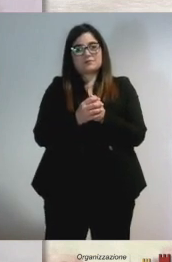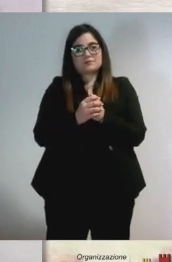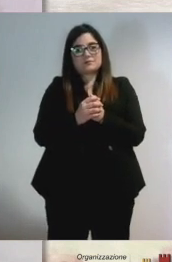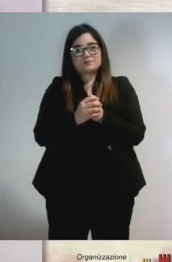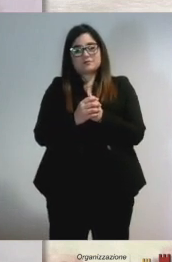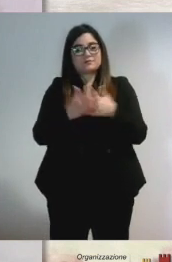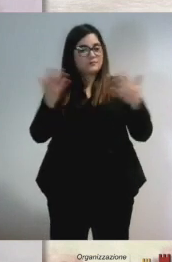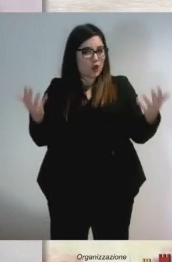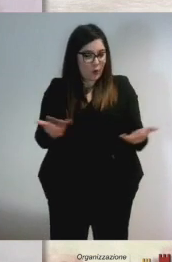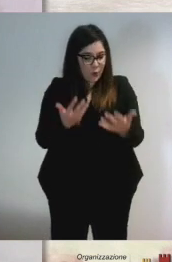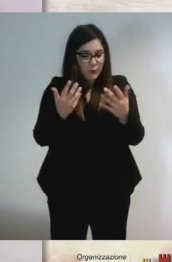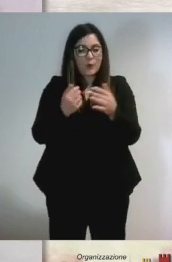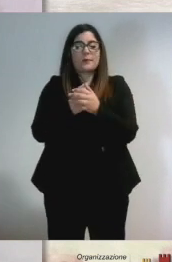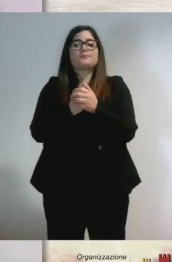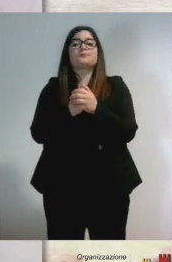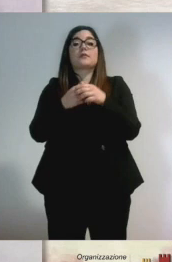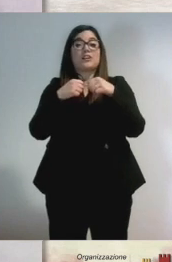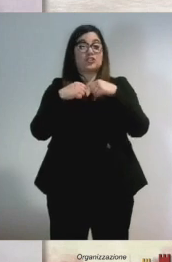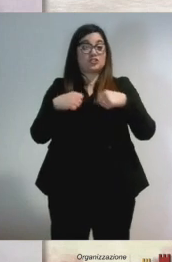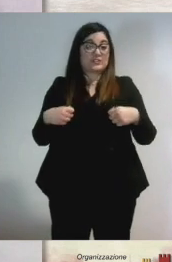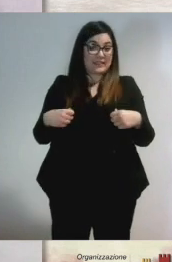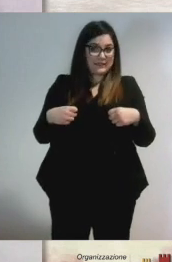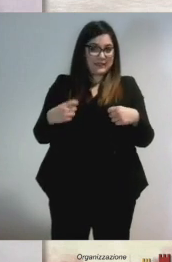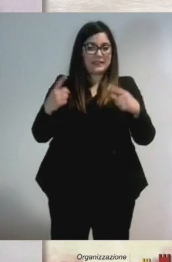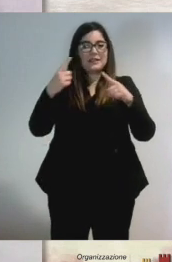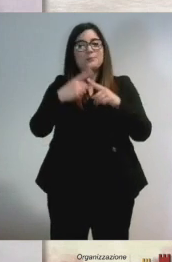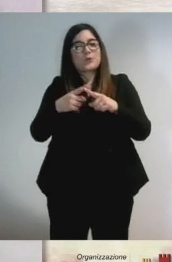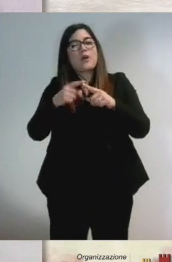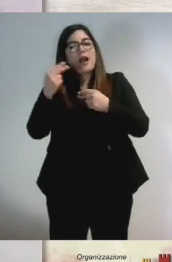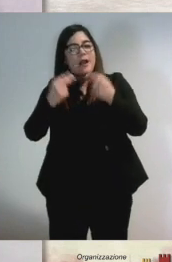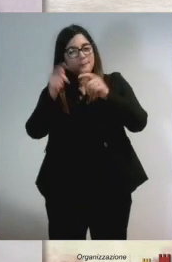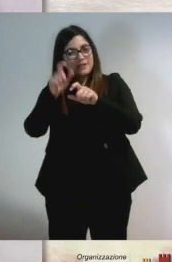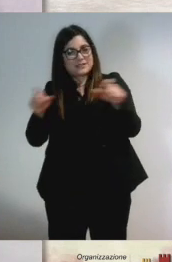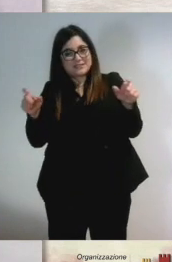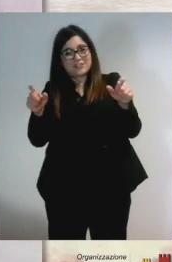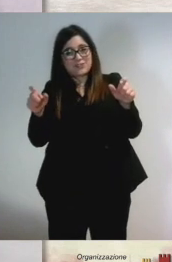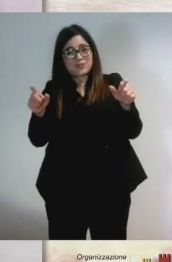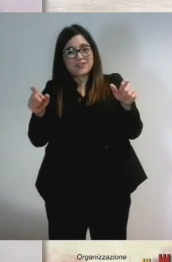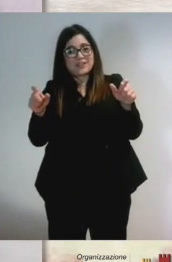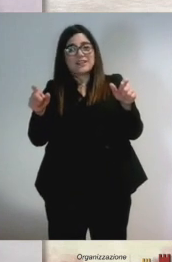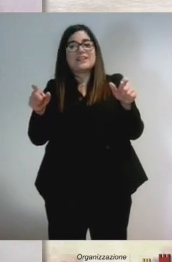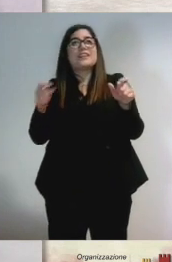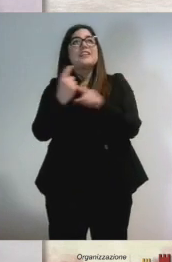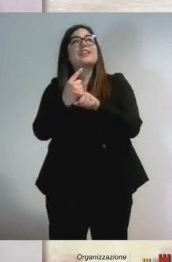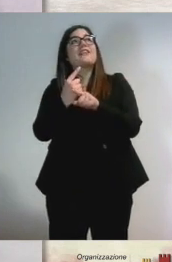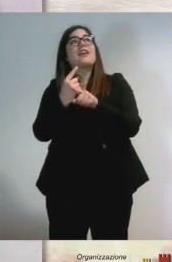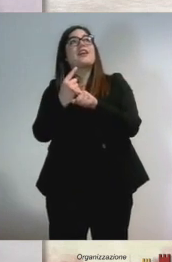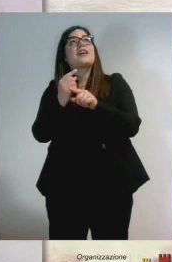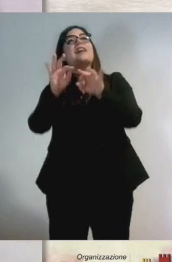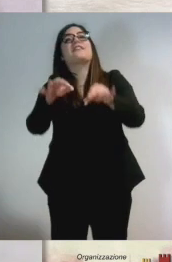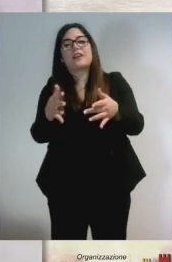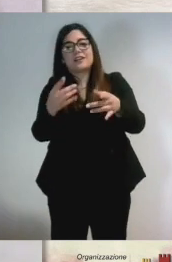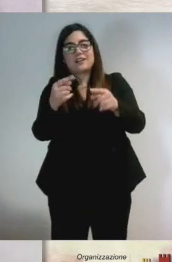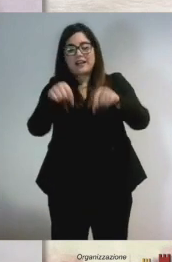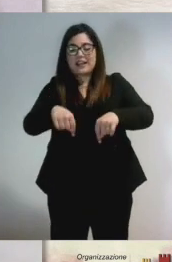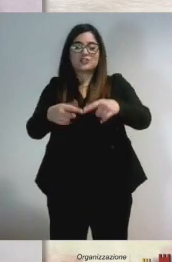come se fosse dei cittadini ma soprattutto degli amministratori incompiuti no siete il futuro e invece